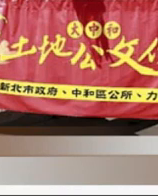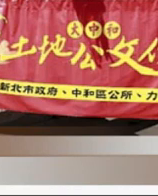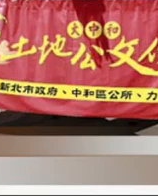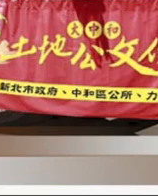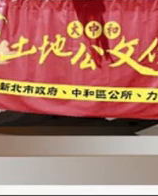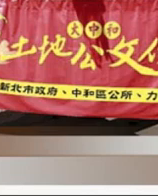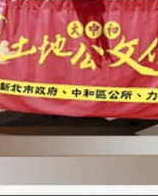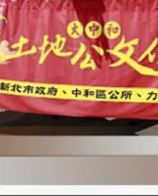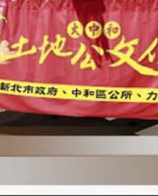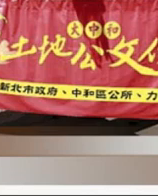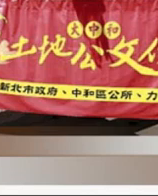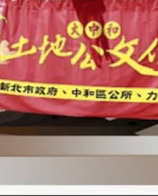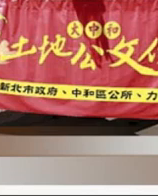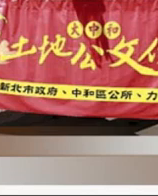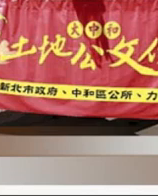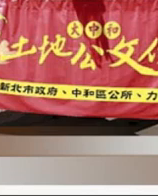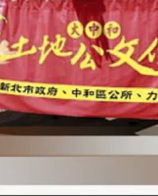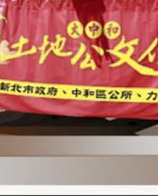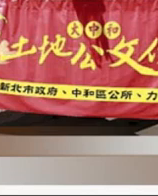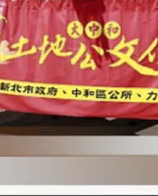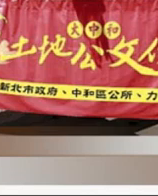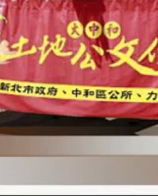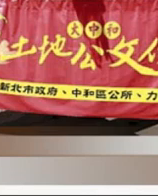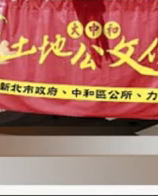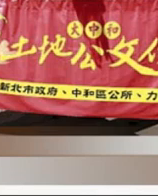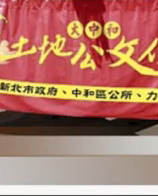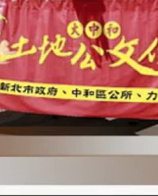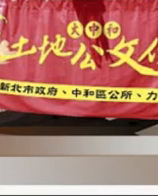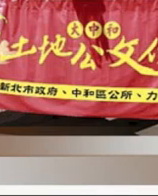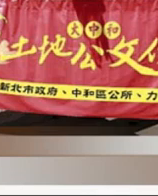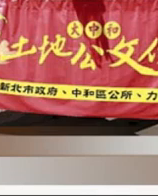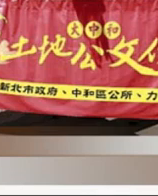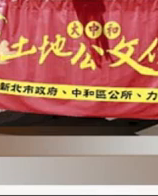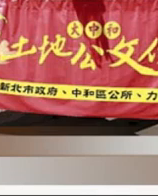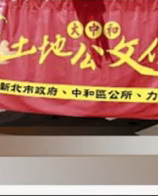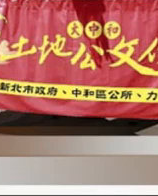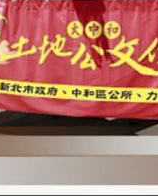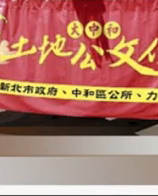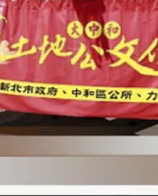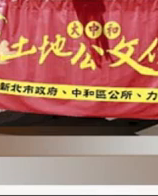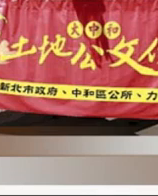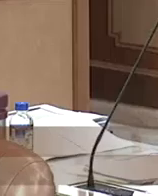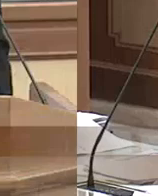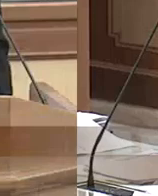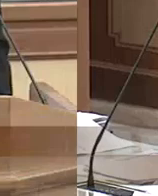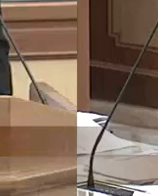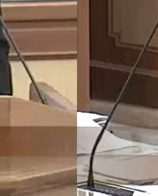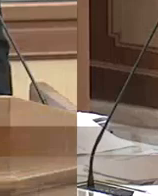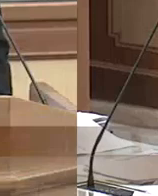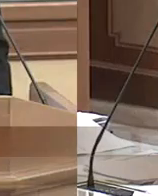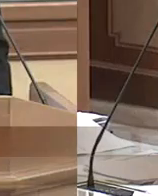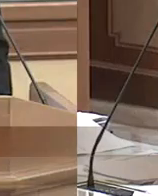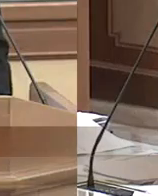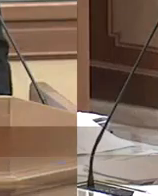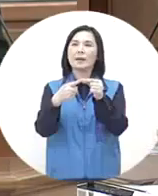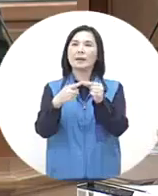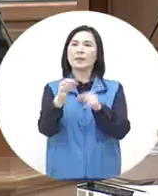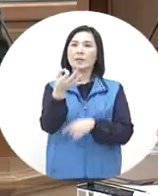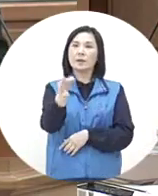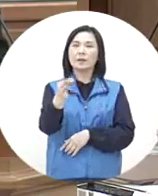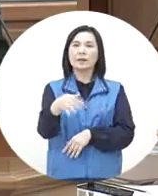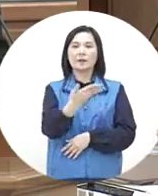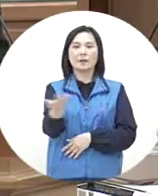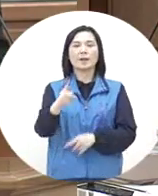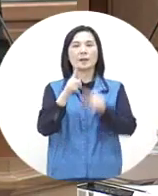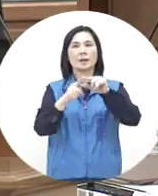德宫等等等等吼，那大家都很期待吼，就是年度的编列的预算是不是可以让综合